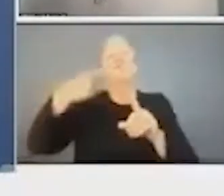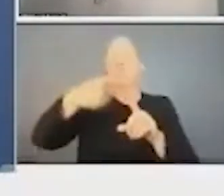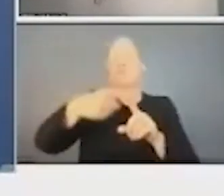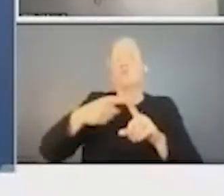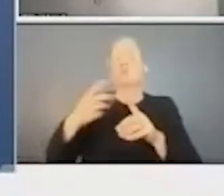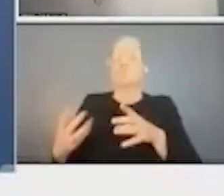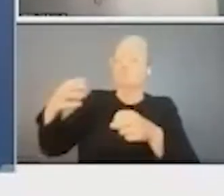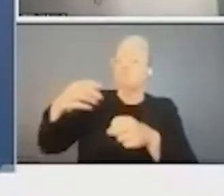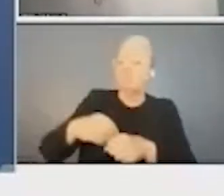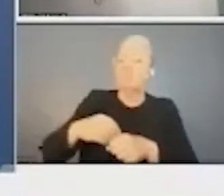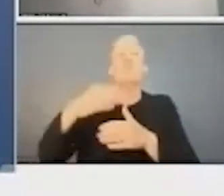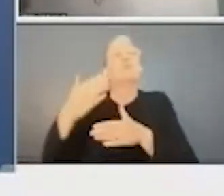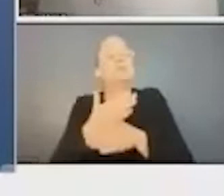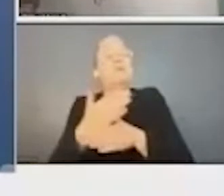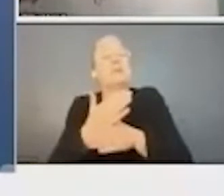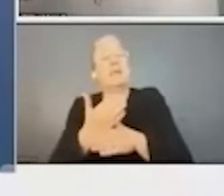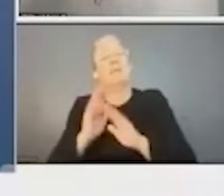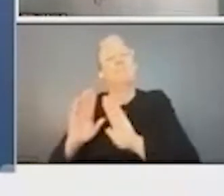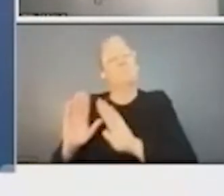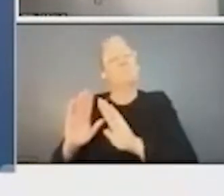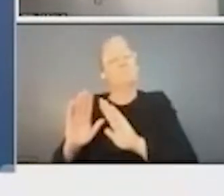وندمج الشباب والشابات